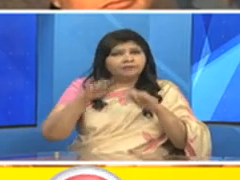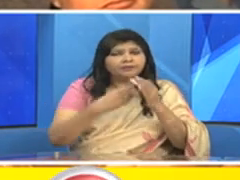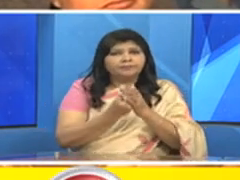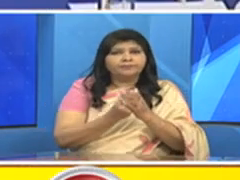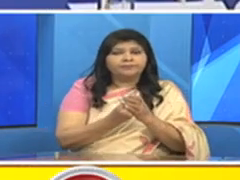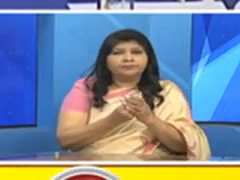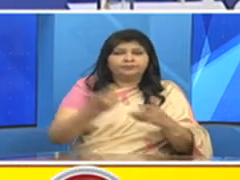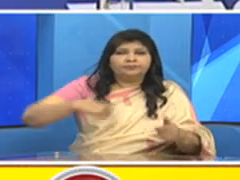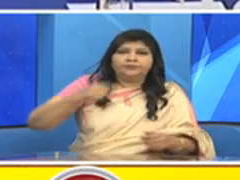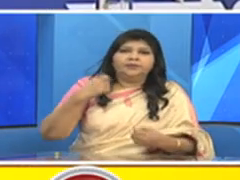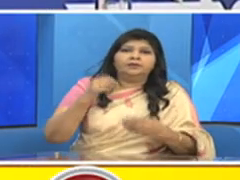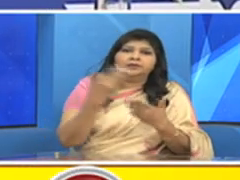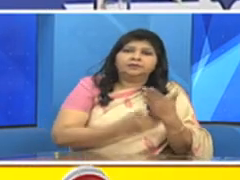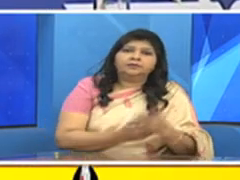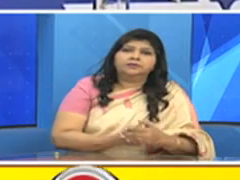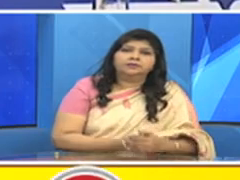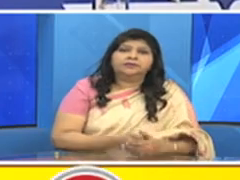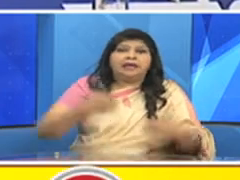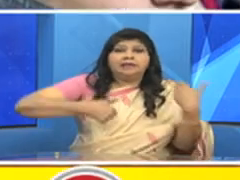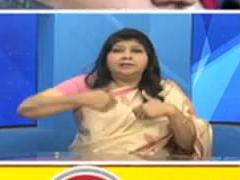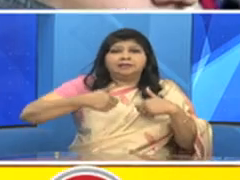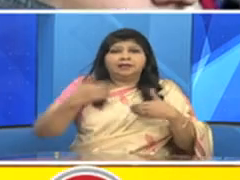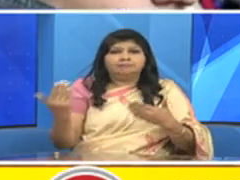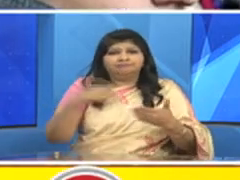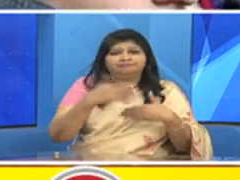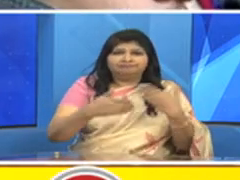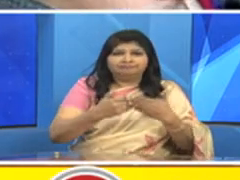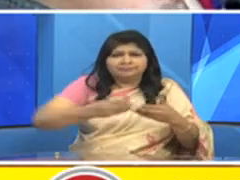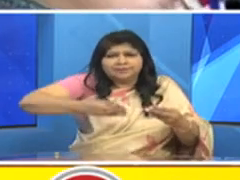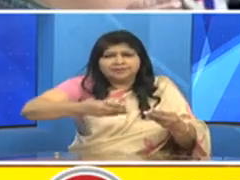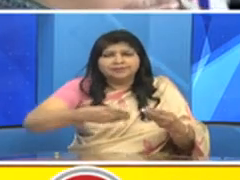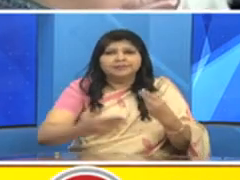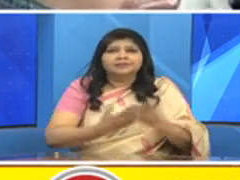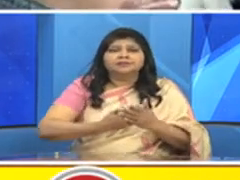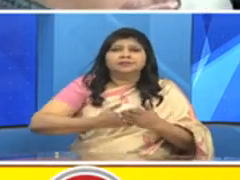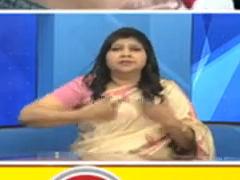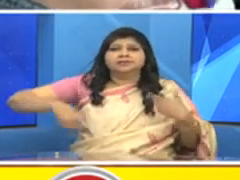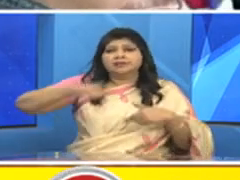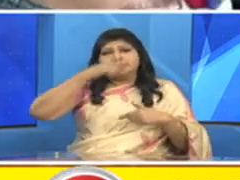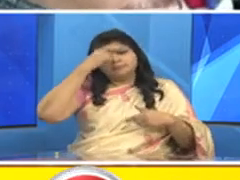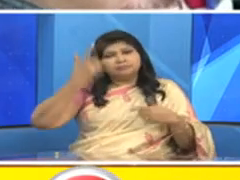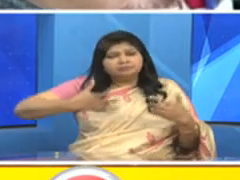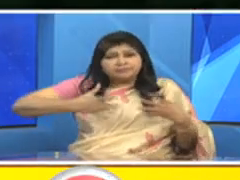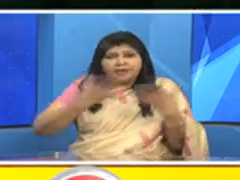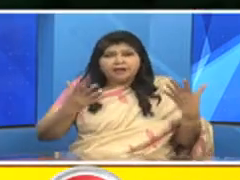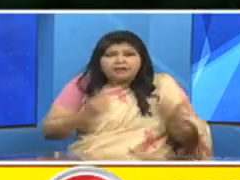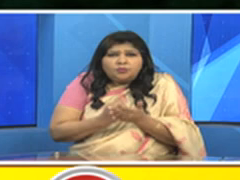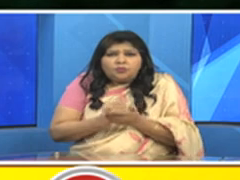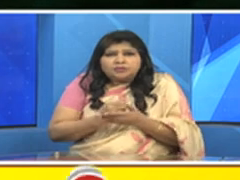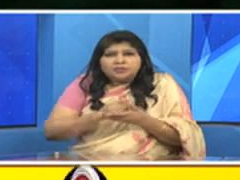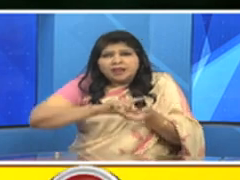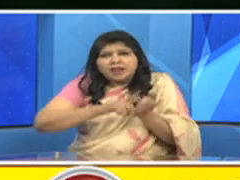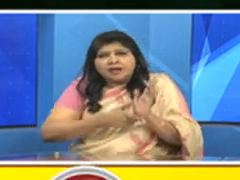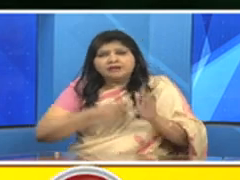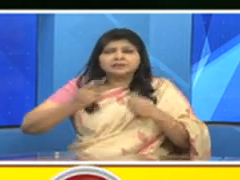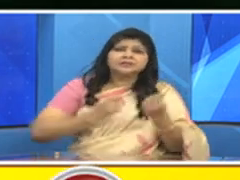मेरे प्यारे देशवासियों, एग्जाम का सीजन आ चुका है, तो जाहिर है सभी विद्यार्थी अपनी अपनी तैयारियों को आखिरी शेप देने